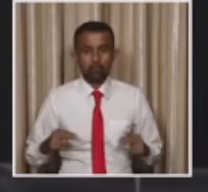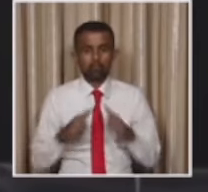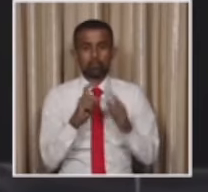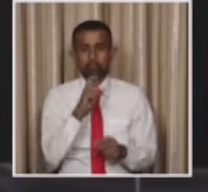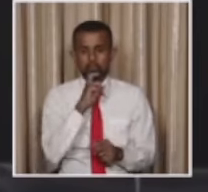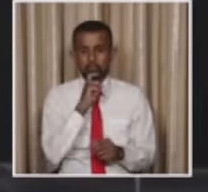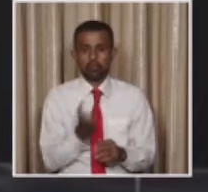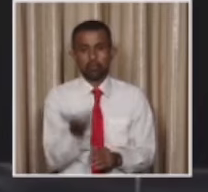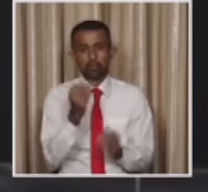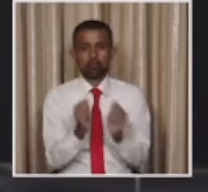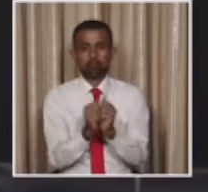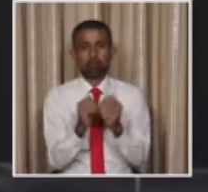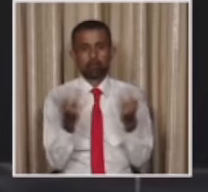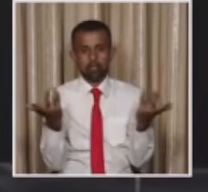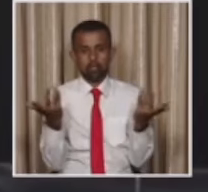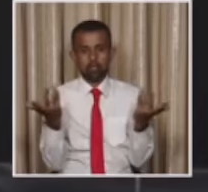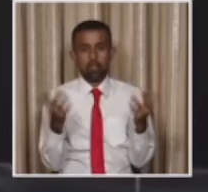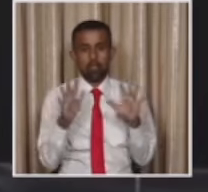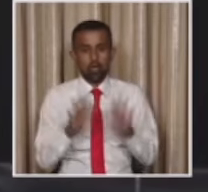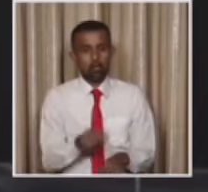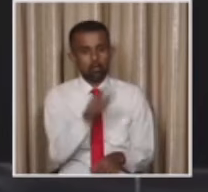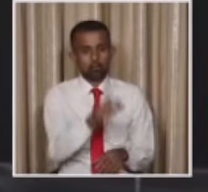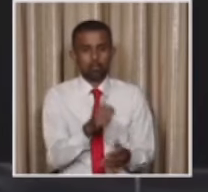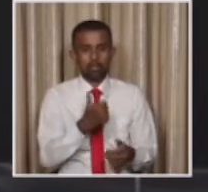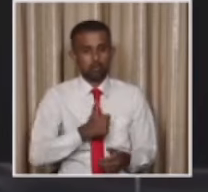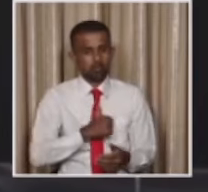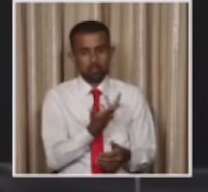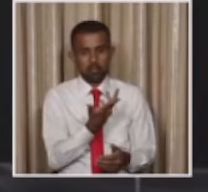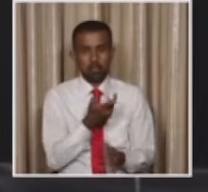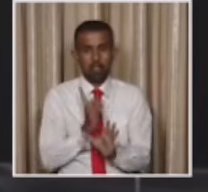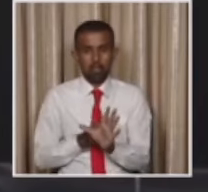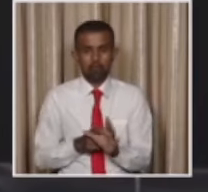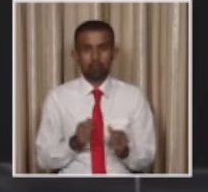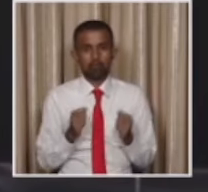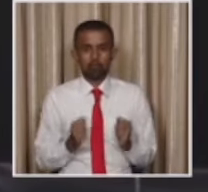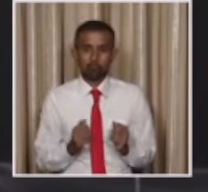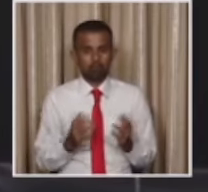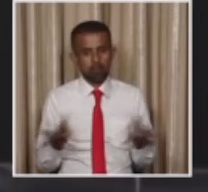ශ්‍රේෂ්ඨාධිකරණයට අපි ගිහිල්ලා වැඩකුත් නැහැ. අන්තිමට ඔබතුමා සතුටු නැත්තම් ඔබතුමා හැමදාම මේ පුටුවේ ඉන්නේ ඒක